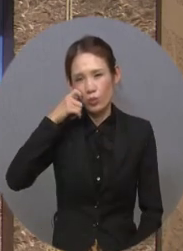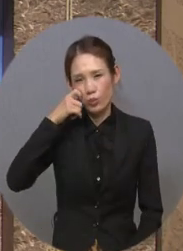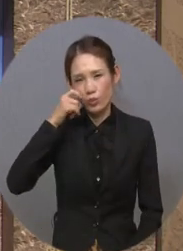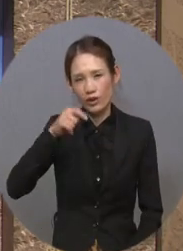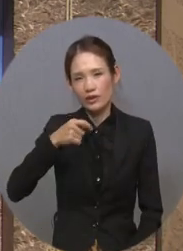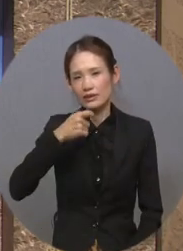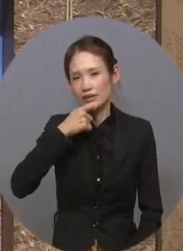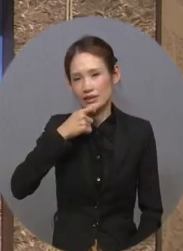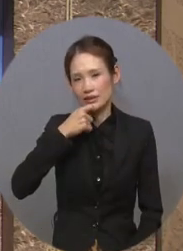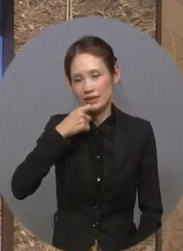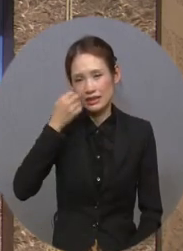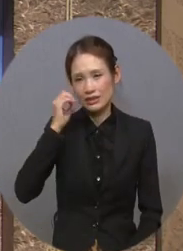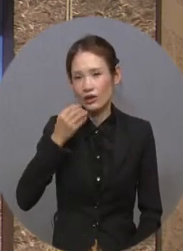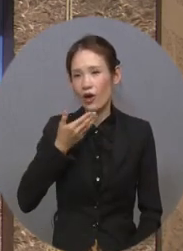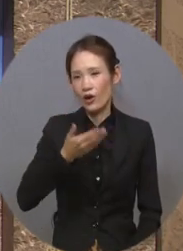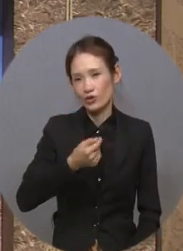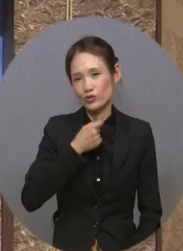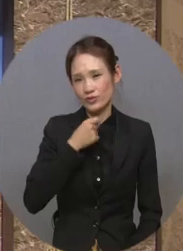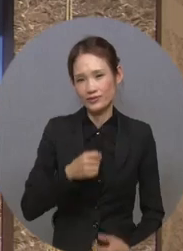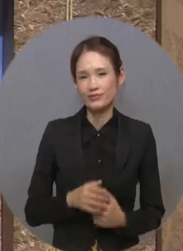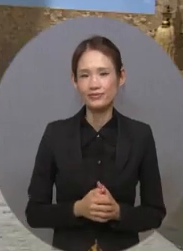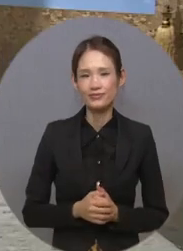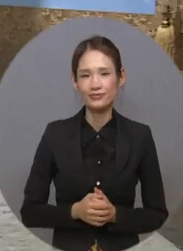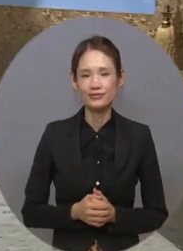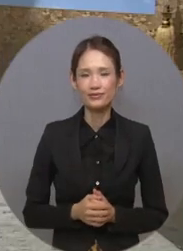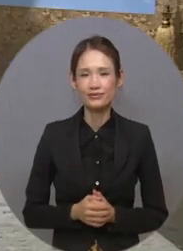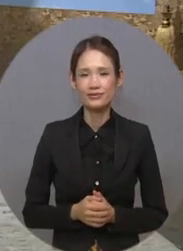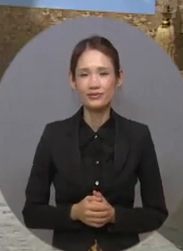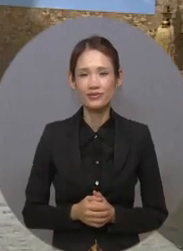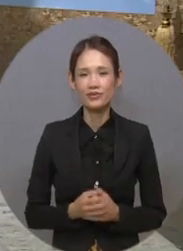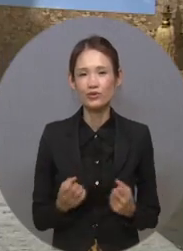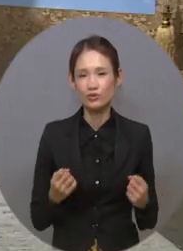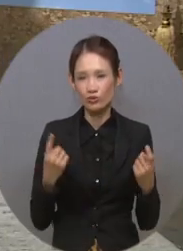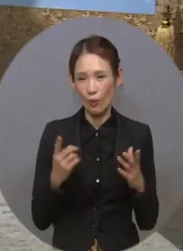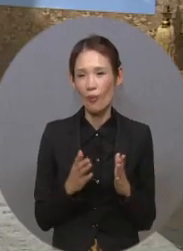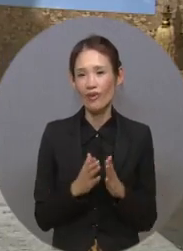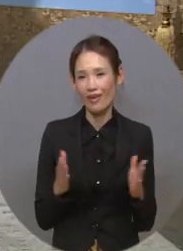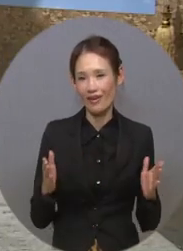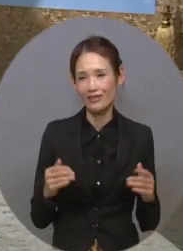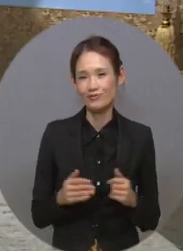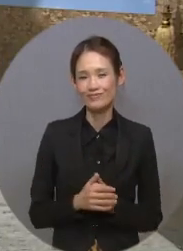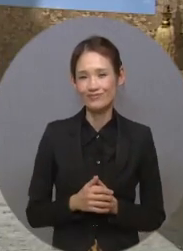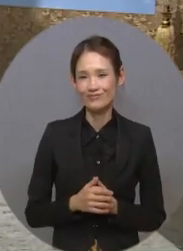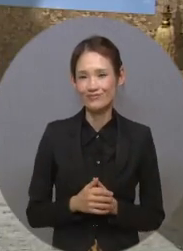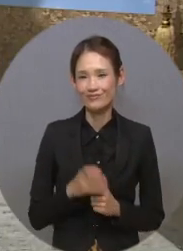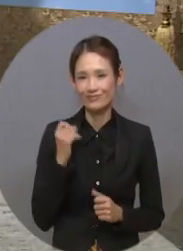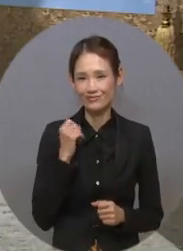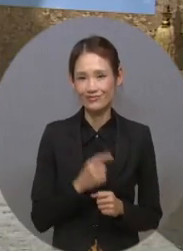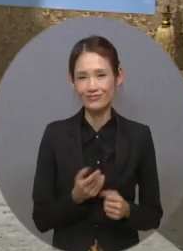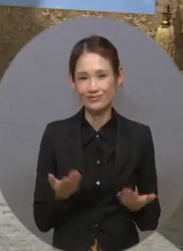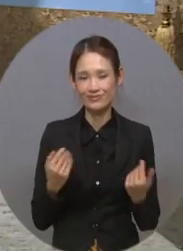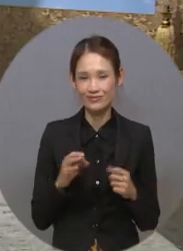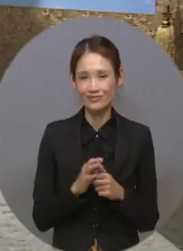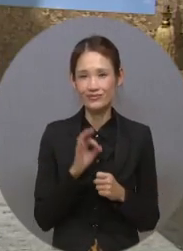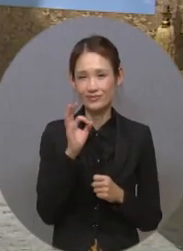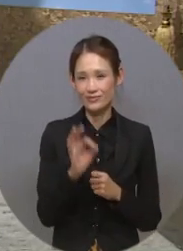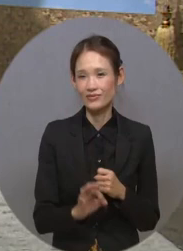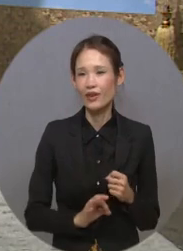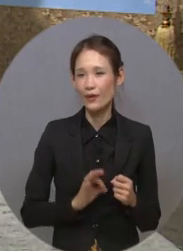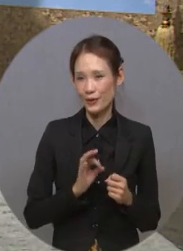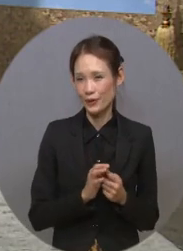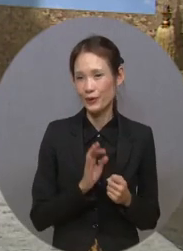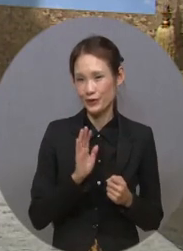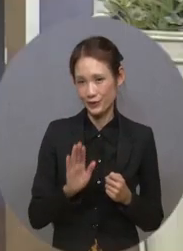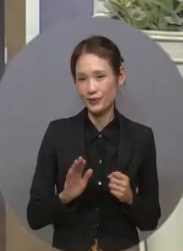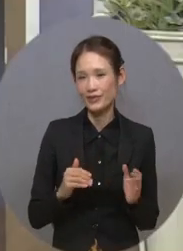싫어서 네. 인정받게 해주고 싶어서 했어요. 아, 그렇게 시작을 하셨는데 네. 또 어느덧 시간이 흘러서 또 네. 10여 년이